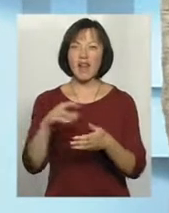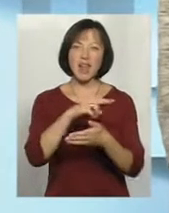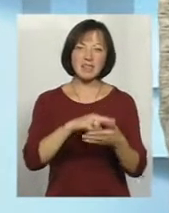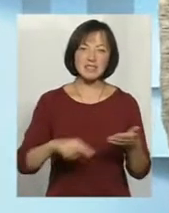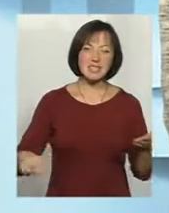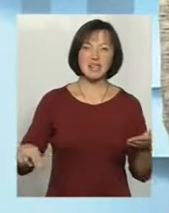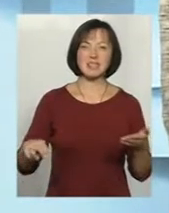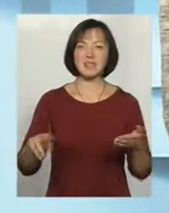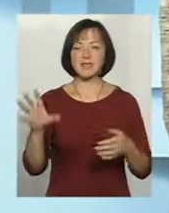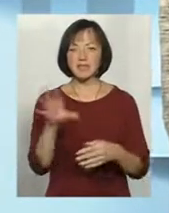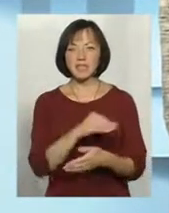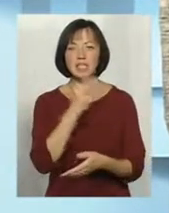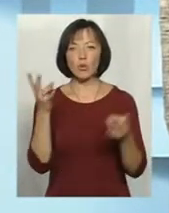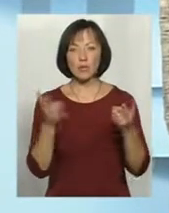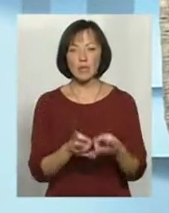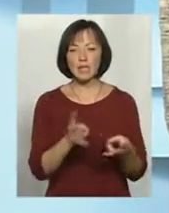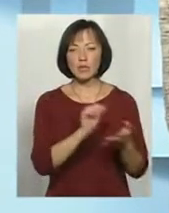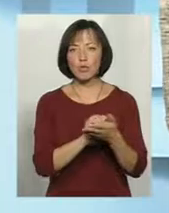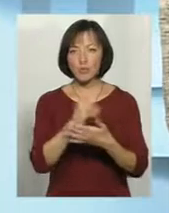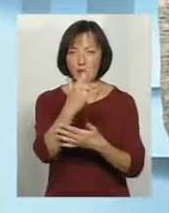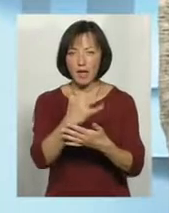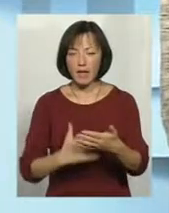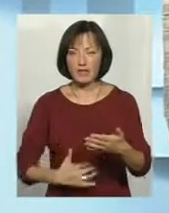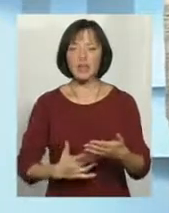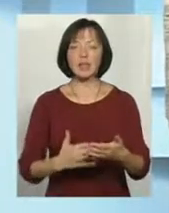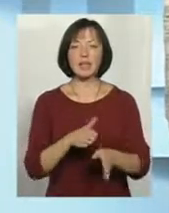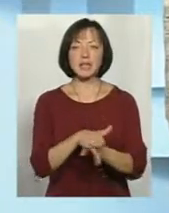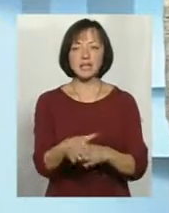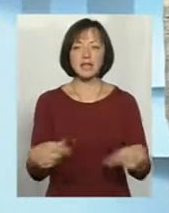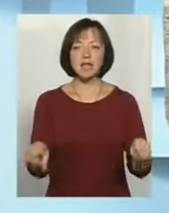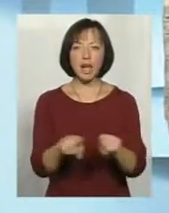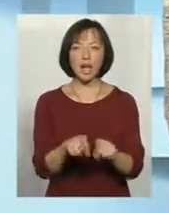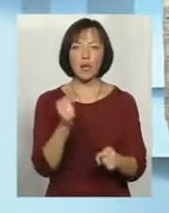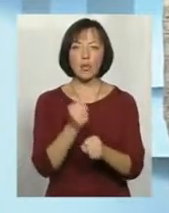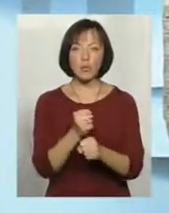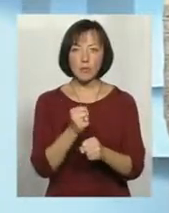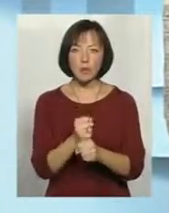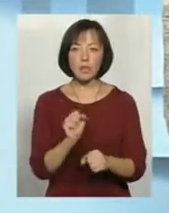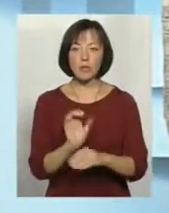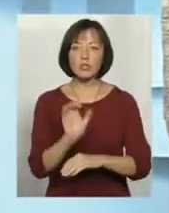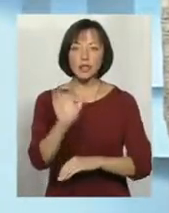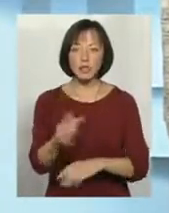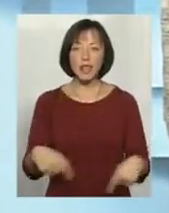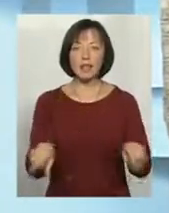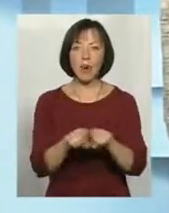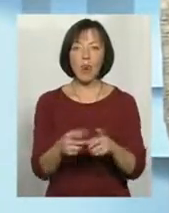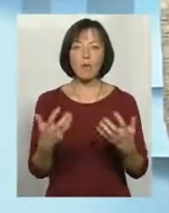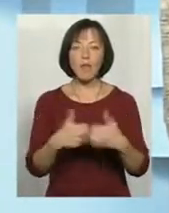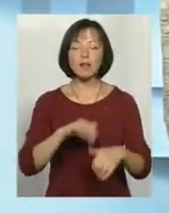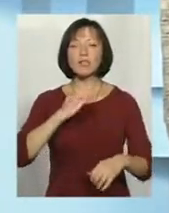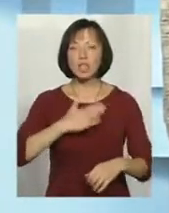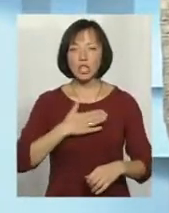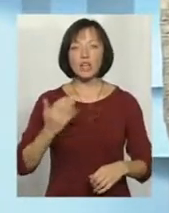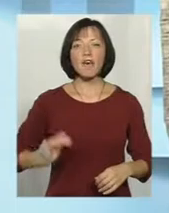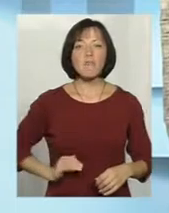ліцензії, усі необхідні документи для здійснення таких робіт і постачання такого обладнання наша